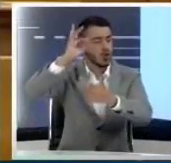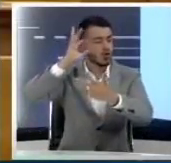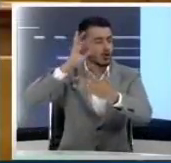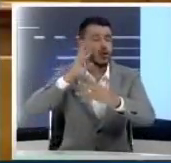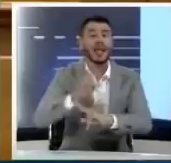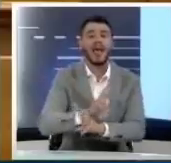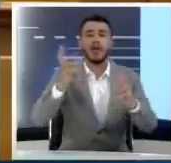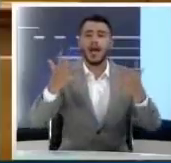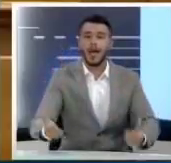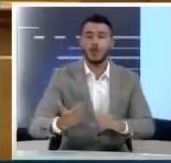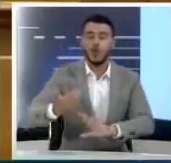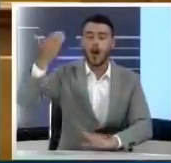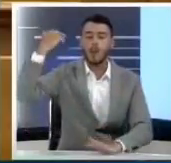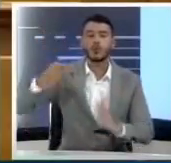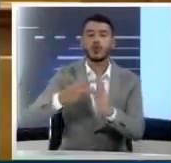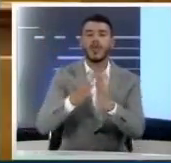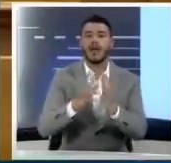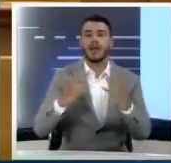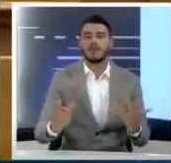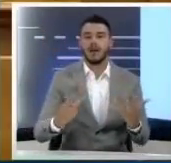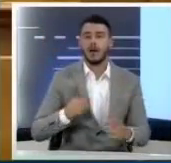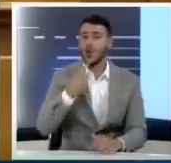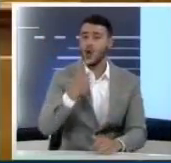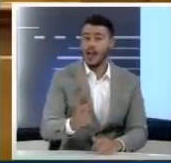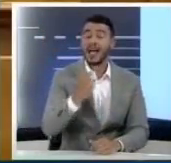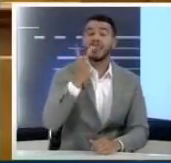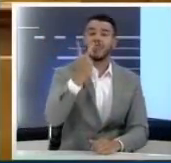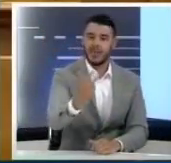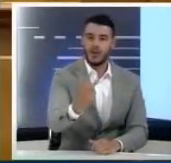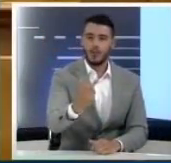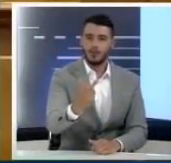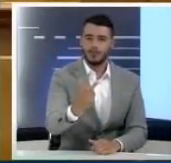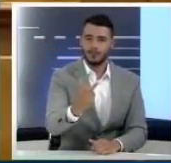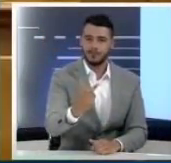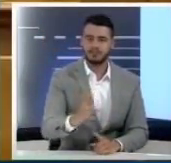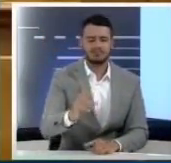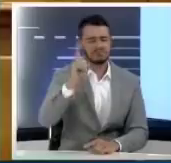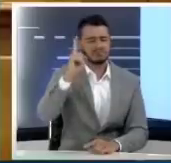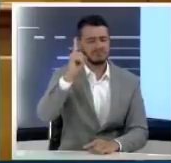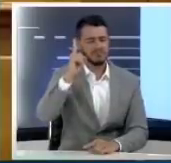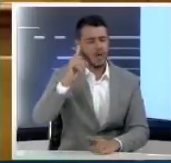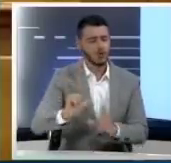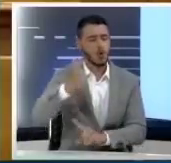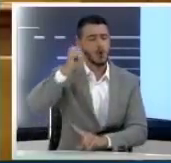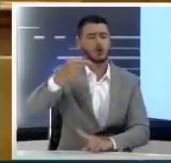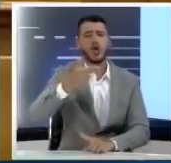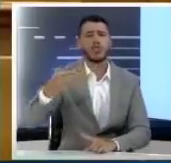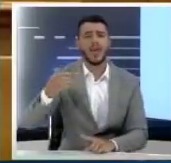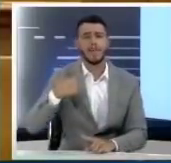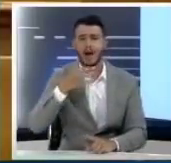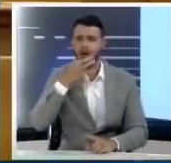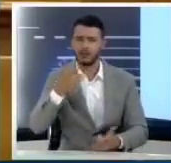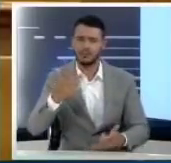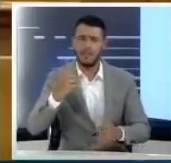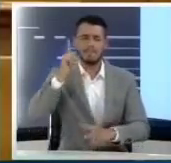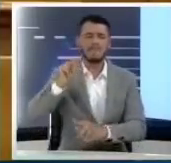17. Και έλεγα δύο πράγματα. Το ένα που ήταν σε μια συζήτηση που θα έχετε ακολουθήσει πολλές φορές με τον